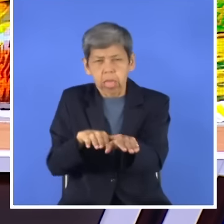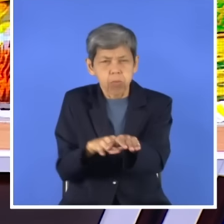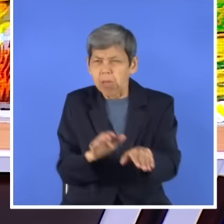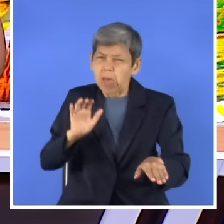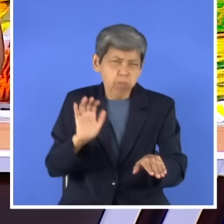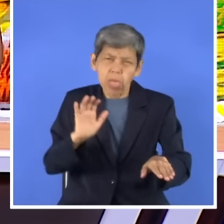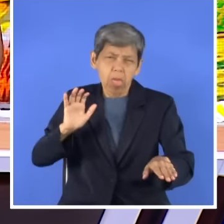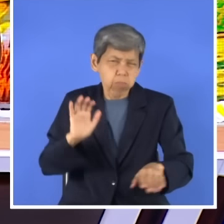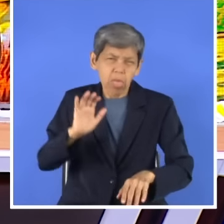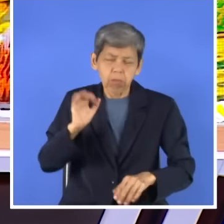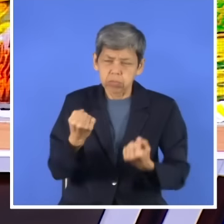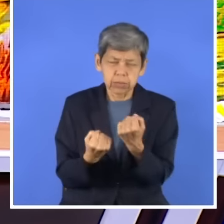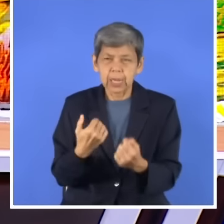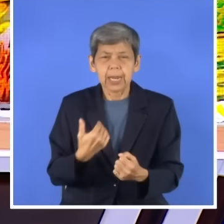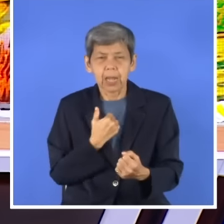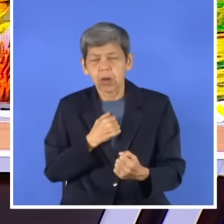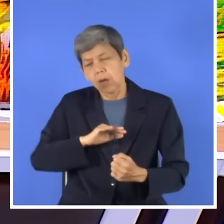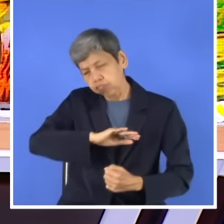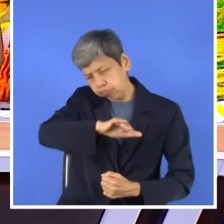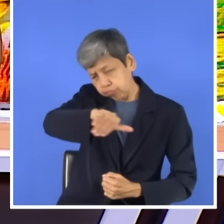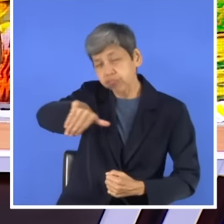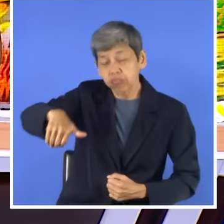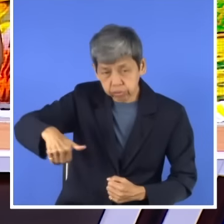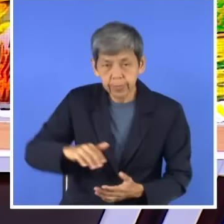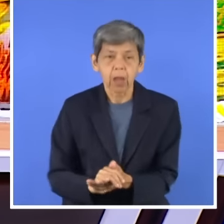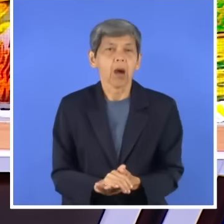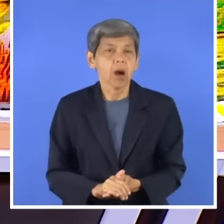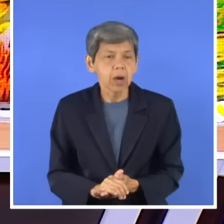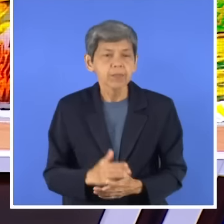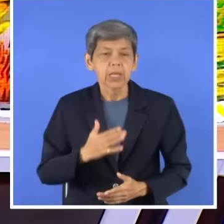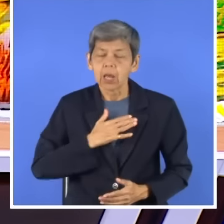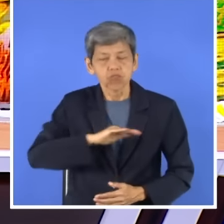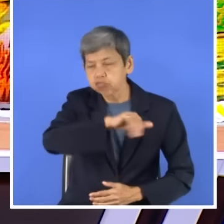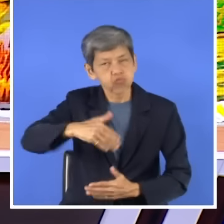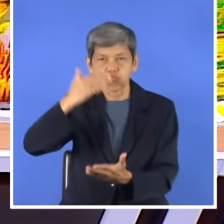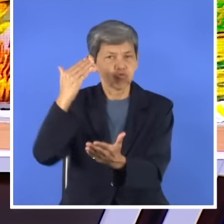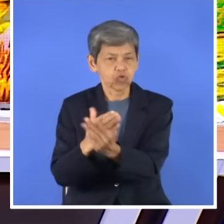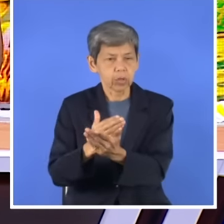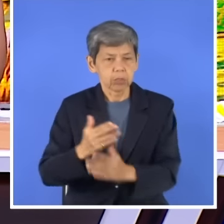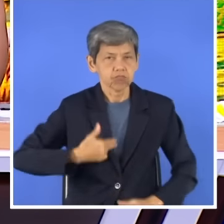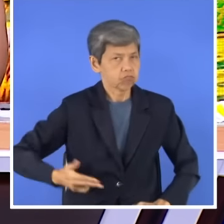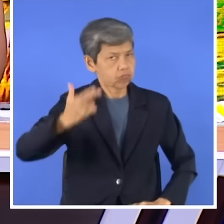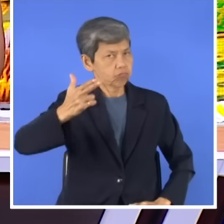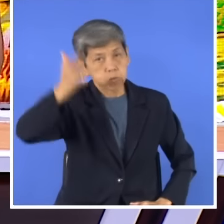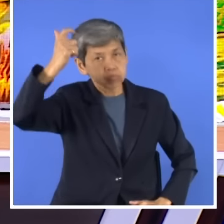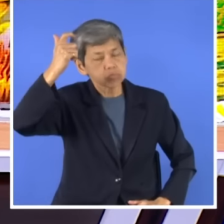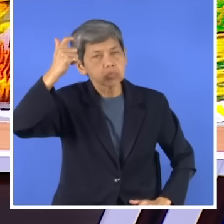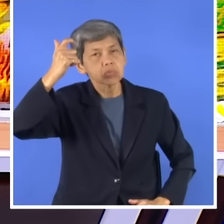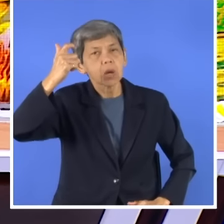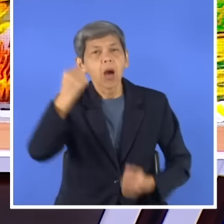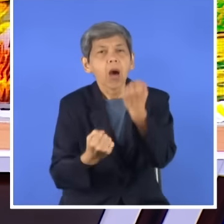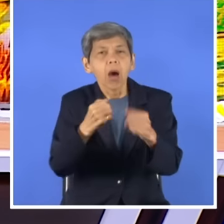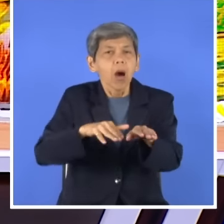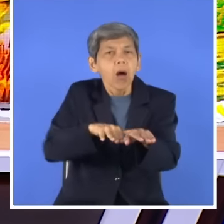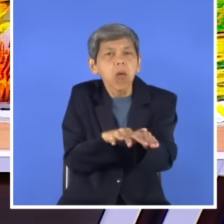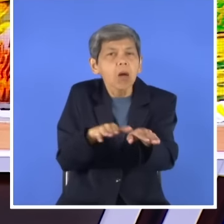ปิ้นตอนที่เขากลับรถอยู่ทันใดนั่นเองเขาก็จอดรถลงมาแล้วชักปืนยิงใส่คนขับรถพ่วง